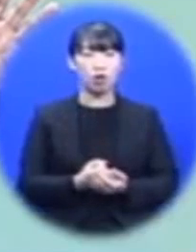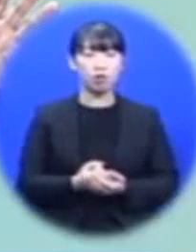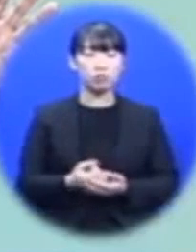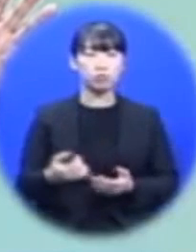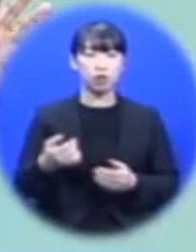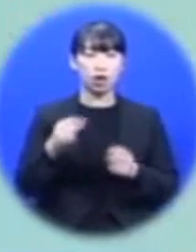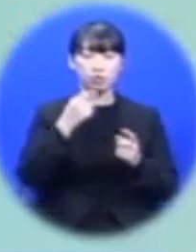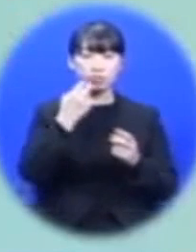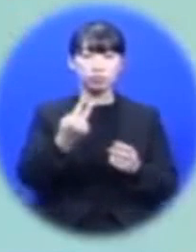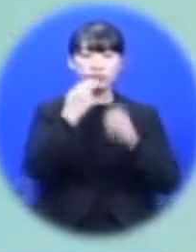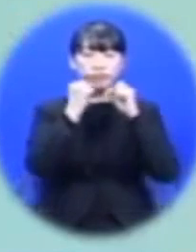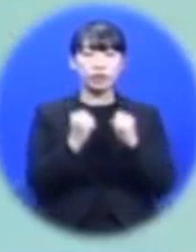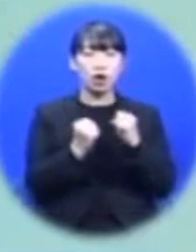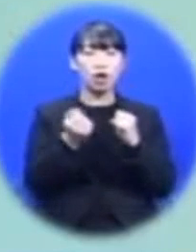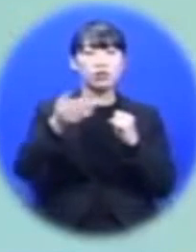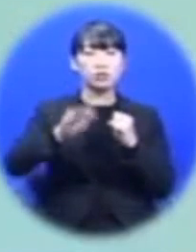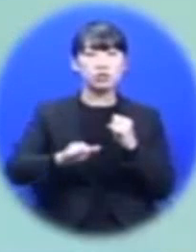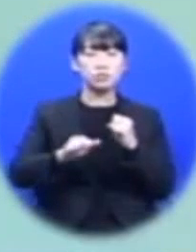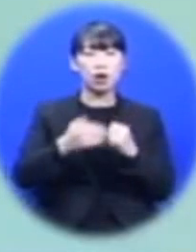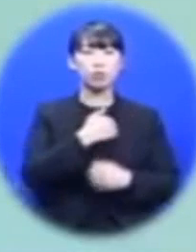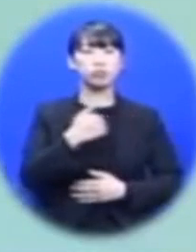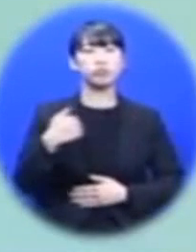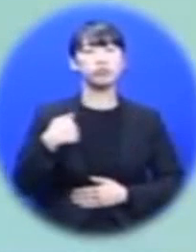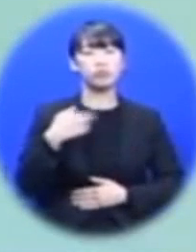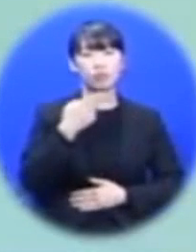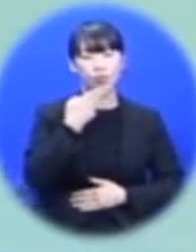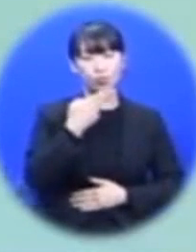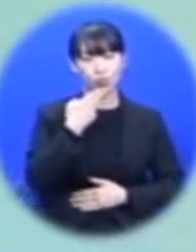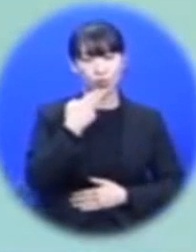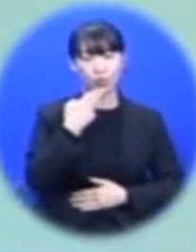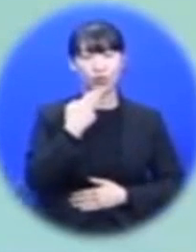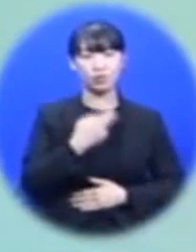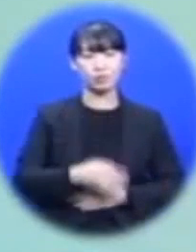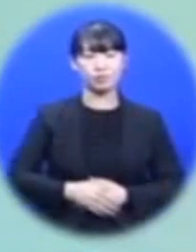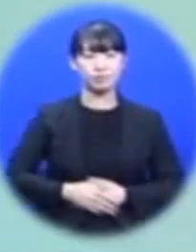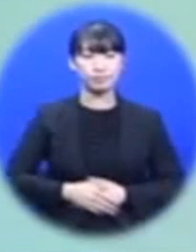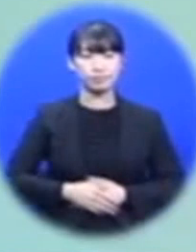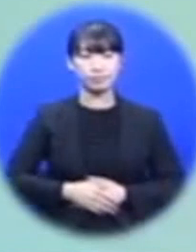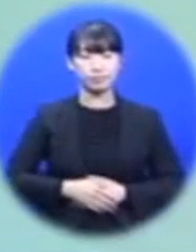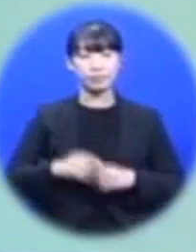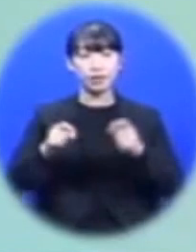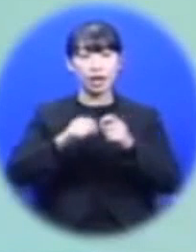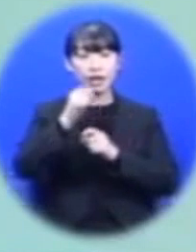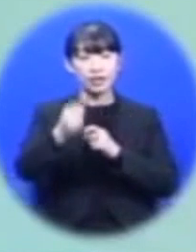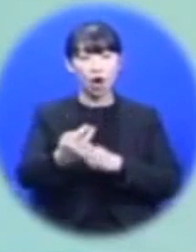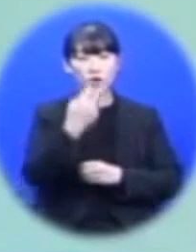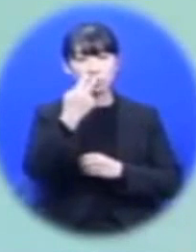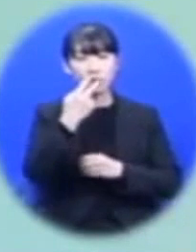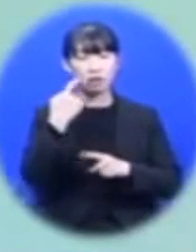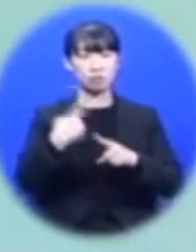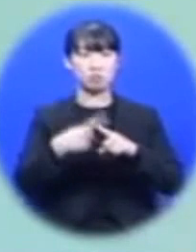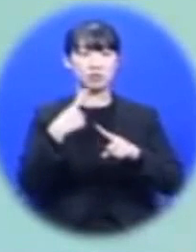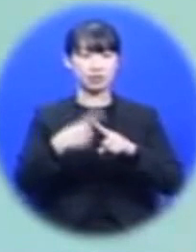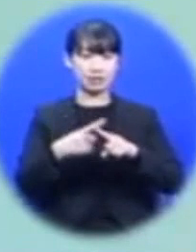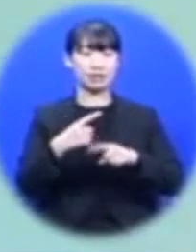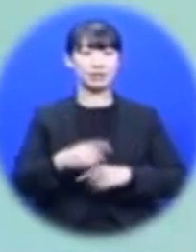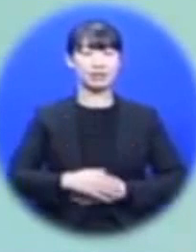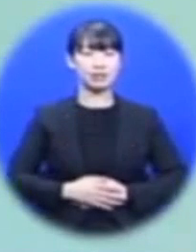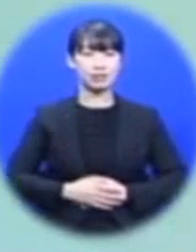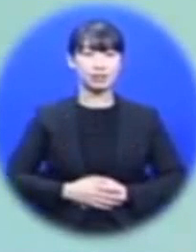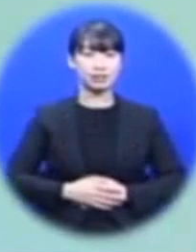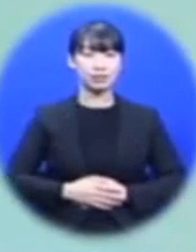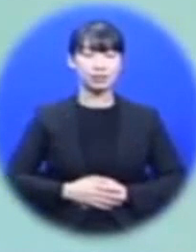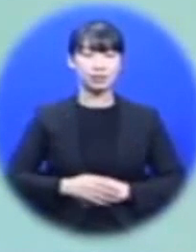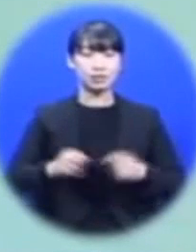않으니까 겨우 생존하고 있을 따라 영성을 가진 사람도 꼭 같습니다 비유적으로 말씀하면